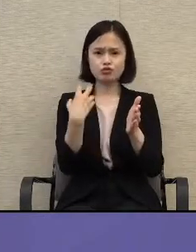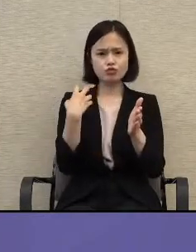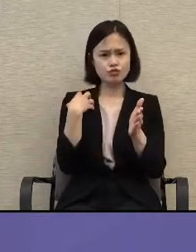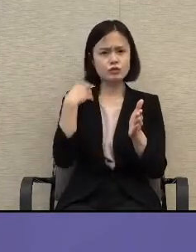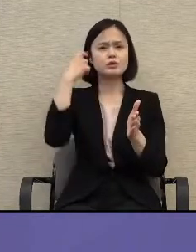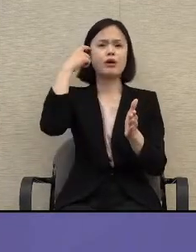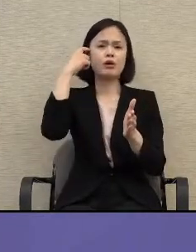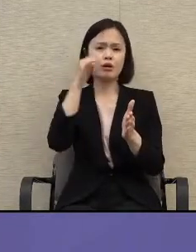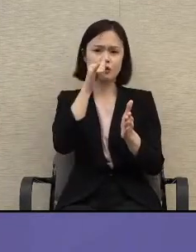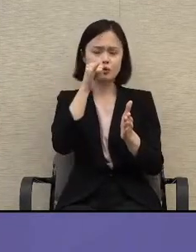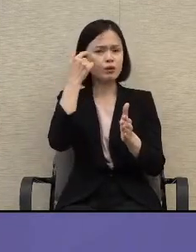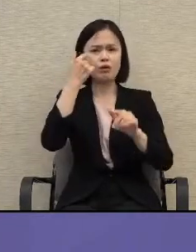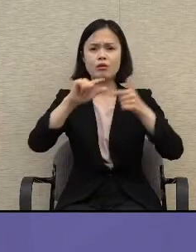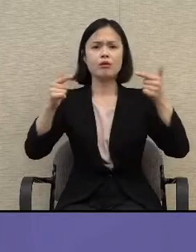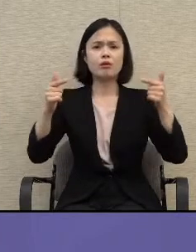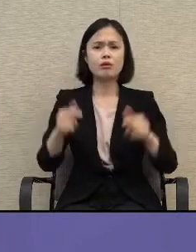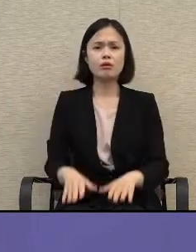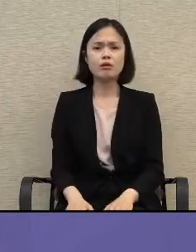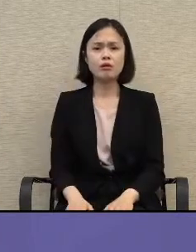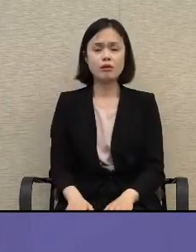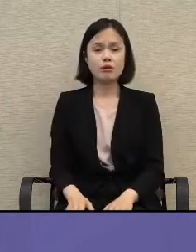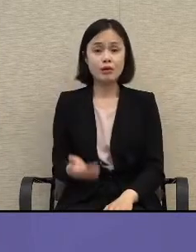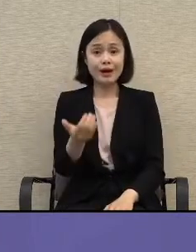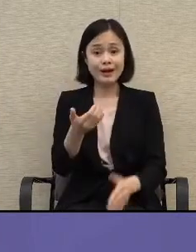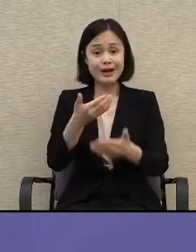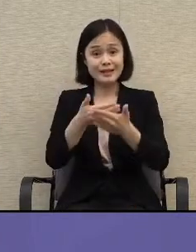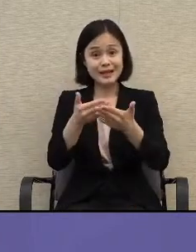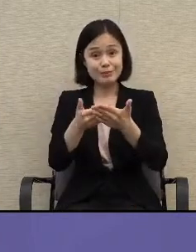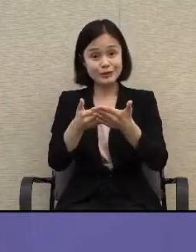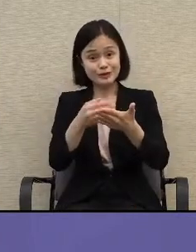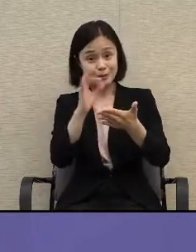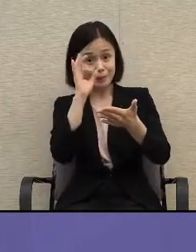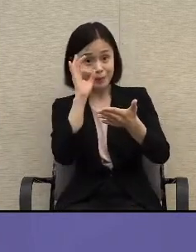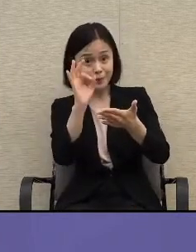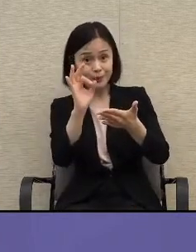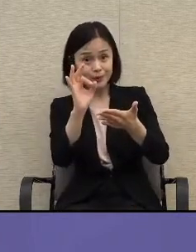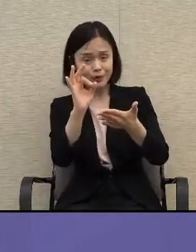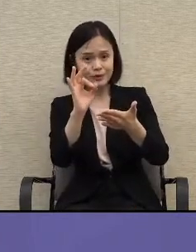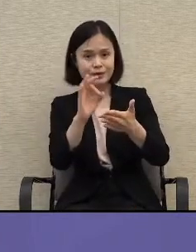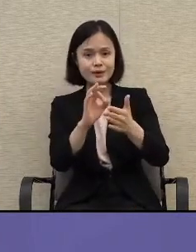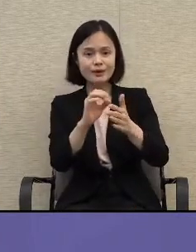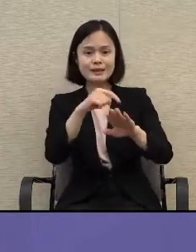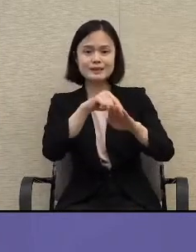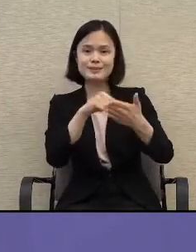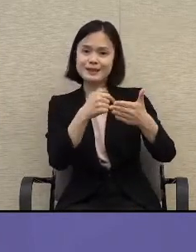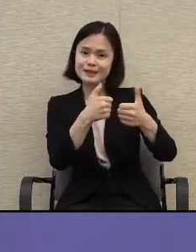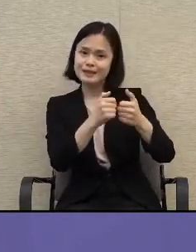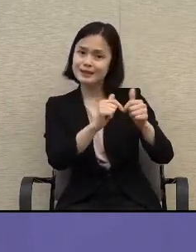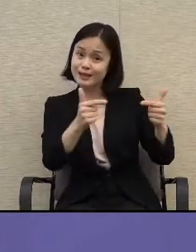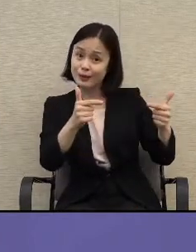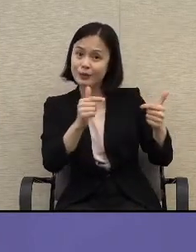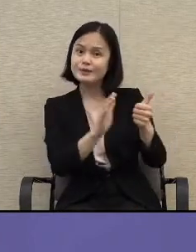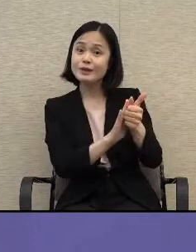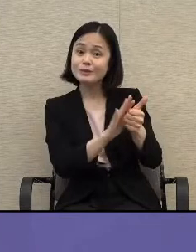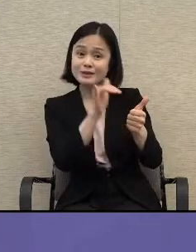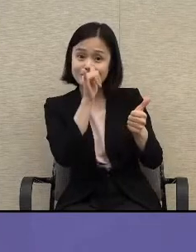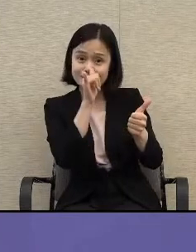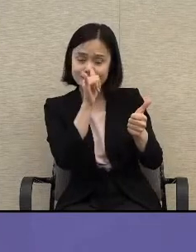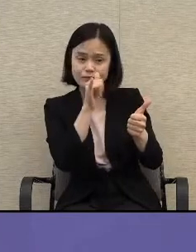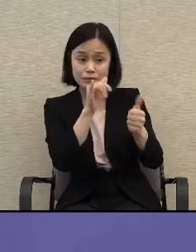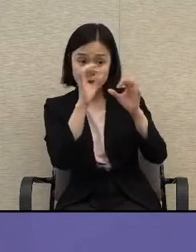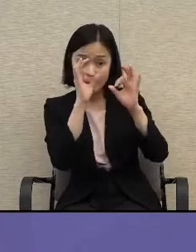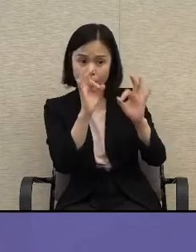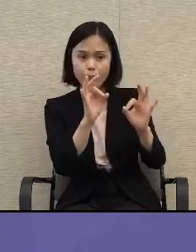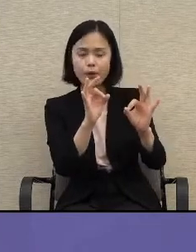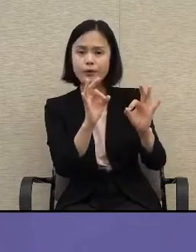그 그래프에서 저희가 왜 다양한 심리 상담 정보 제공 막 이렇게 있었는데, 그 수많은 사업들에서는 어떠한